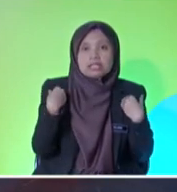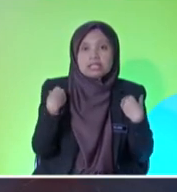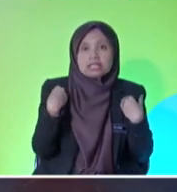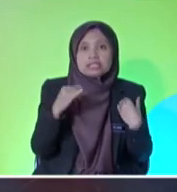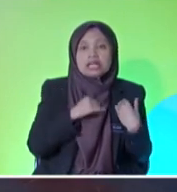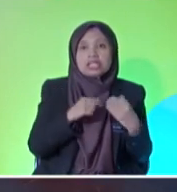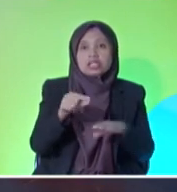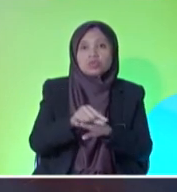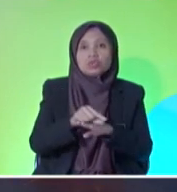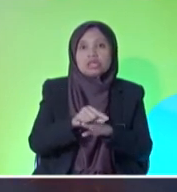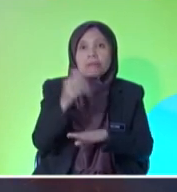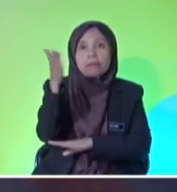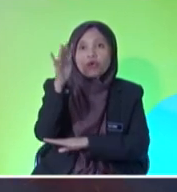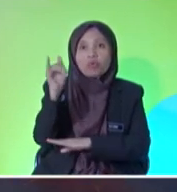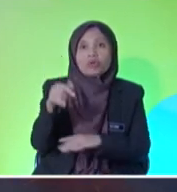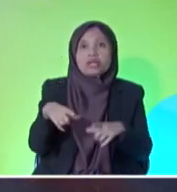pokok yang berlainan